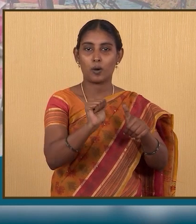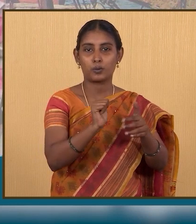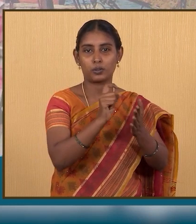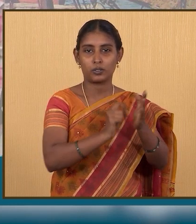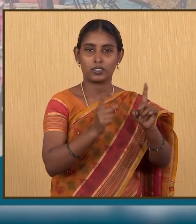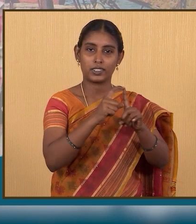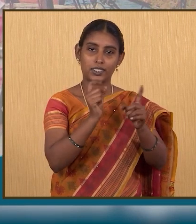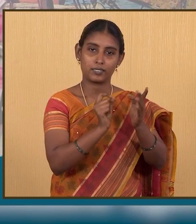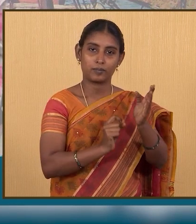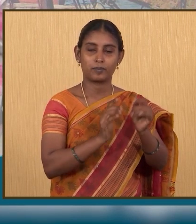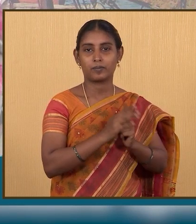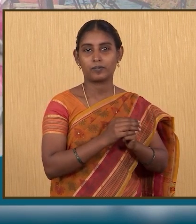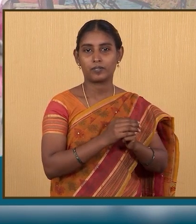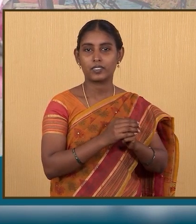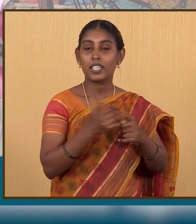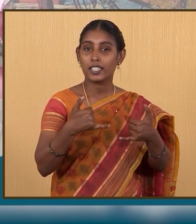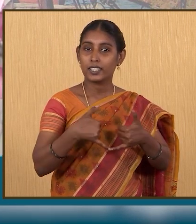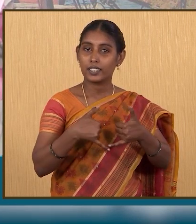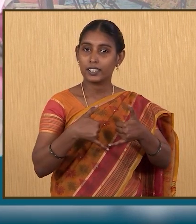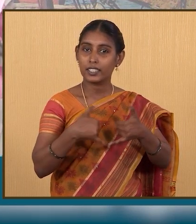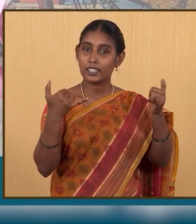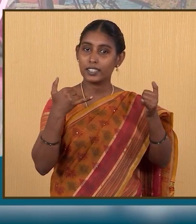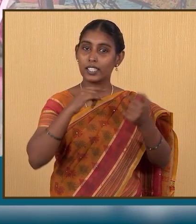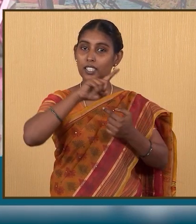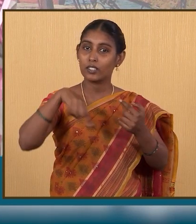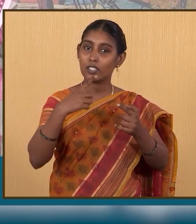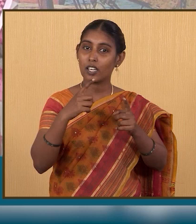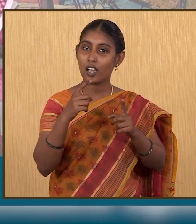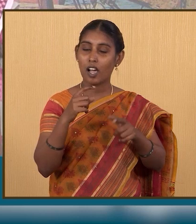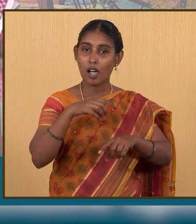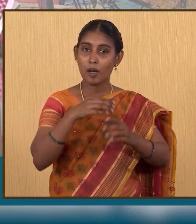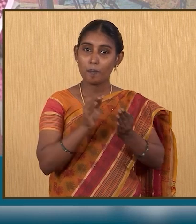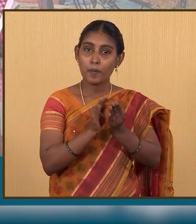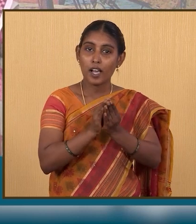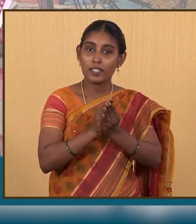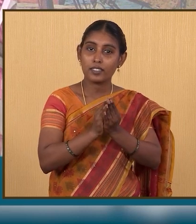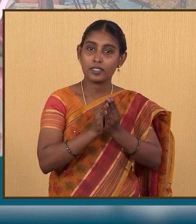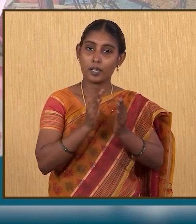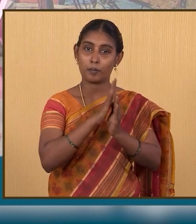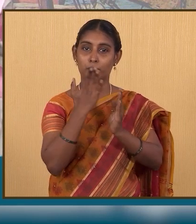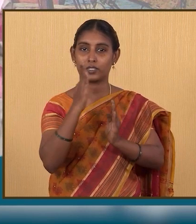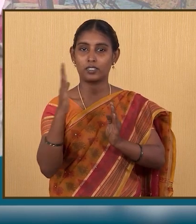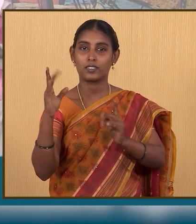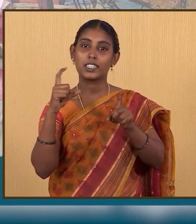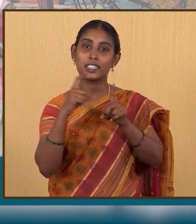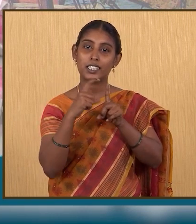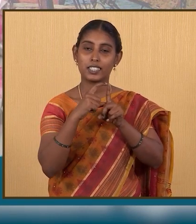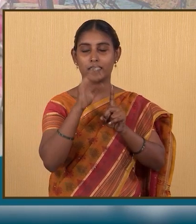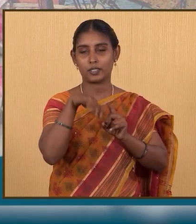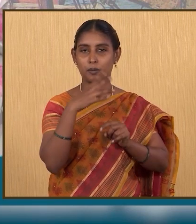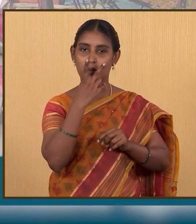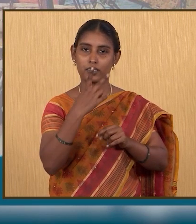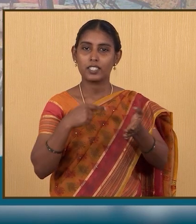ஆனந்தரங்கமோட நாட்குறிப்புகள். அடுத்து ஆவண காப்பகங்களில் இந்திய தேசிய ஆவண காப்பகம் எங்கே இருக்குன்னு பார்த்தோம், டெல்லியில் இருக்குன்னு